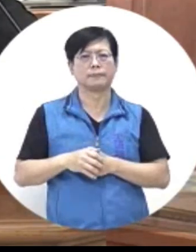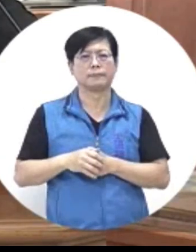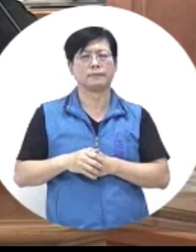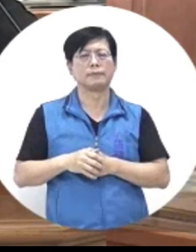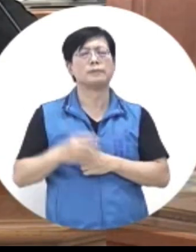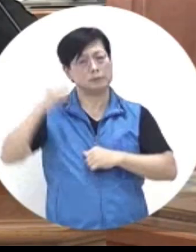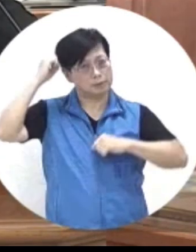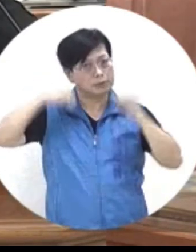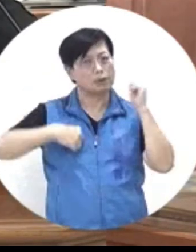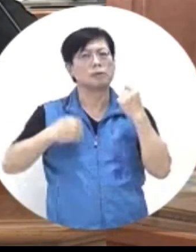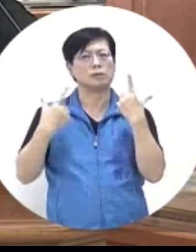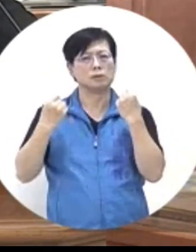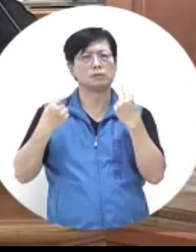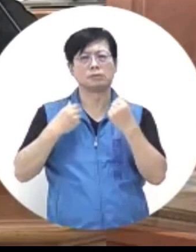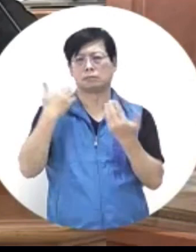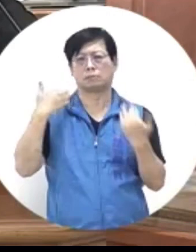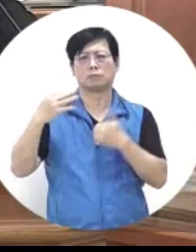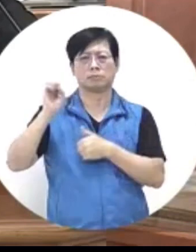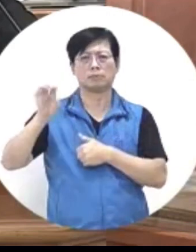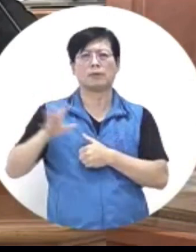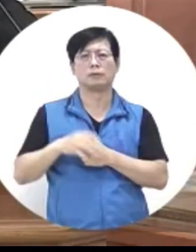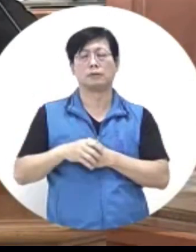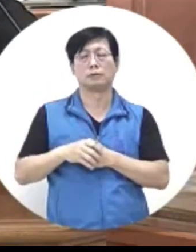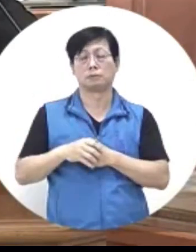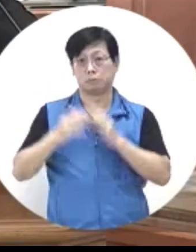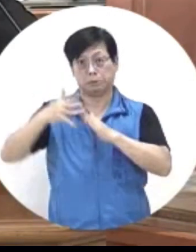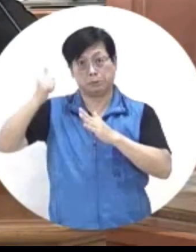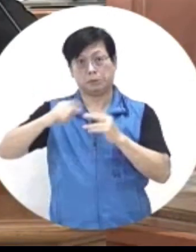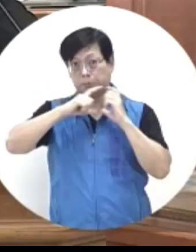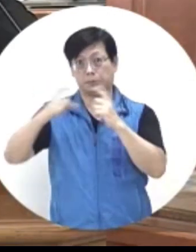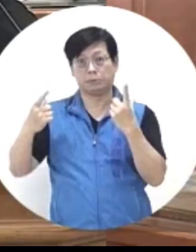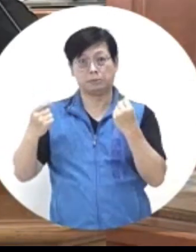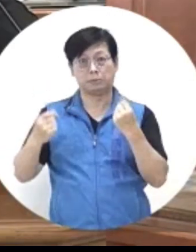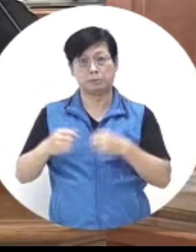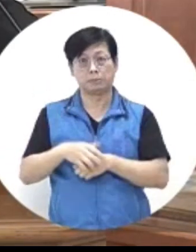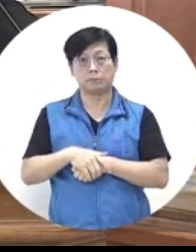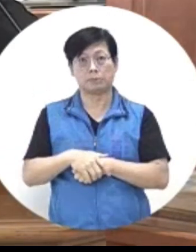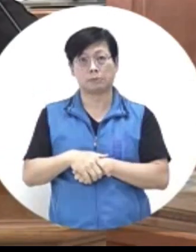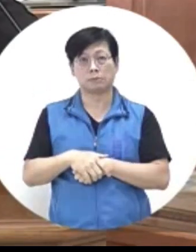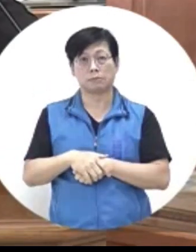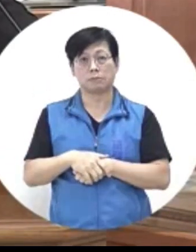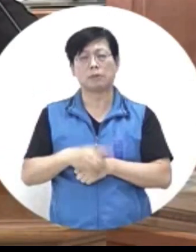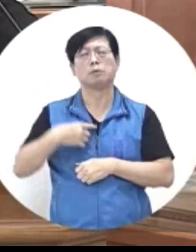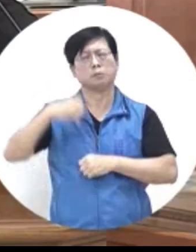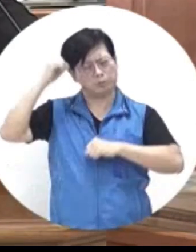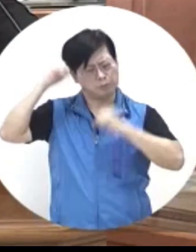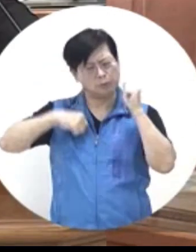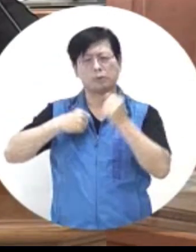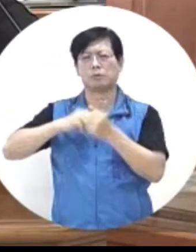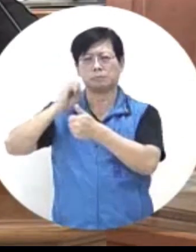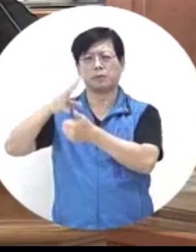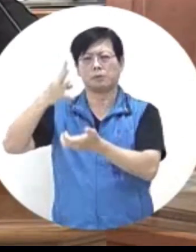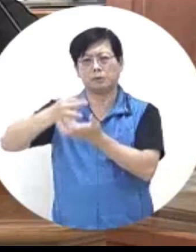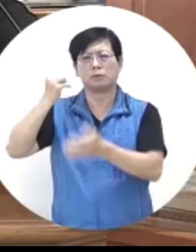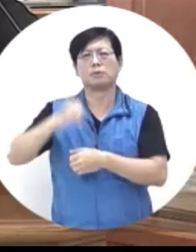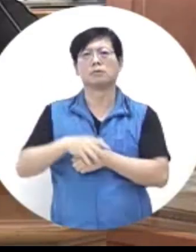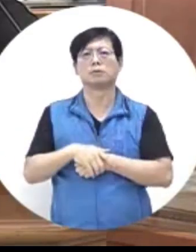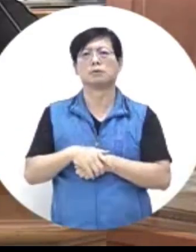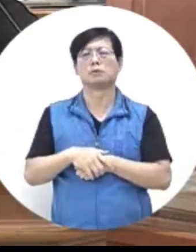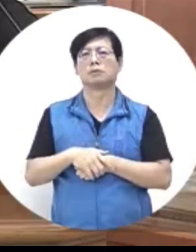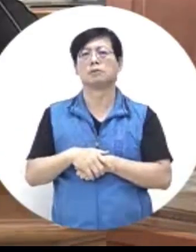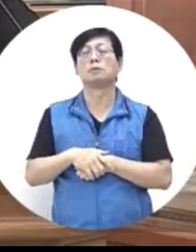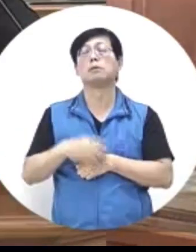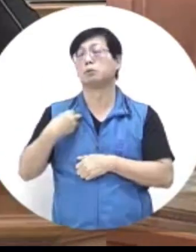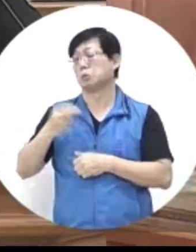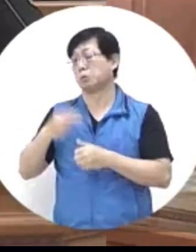分早上其实也就很清楚的有回答。 市长，这个是你的答复吗？ 我早上已经讲过很多次了， 对吧？我在